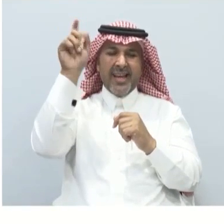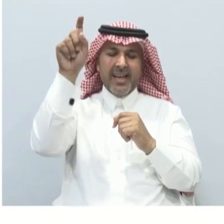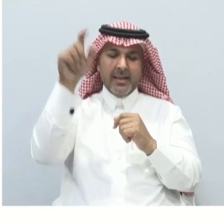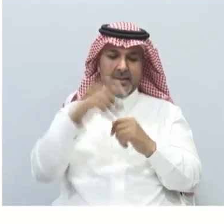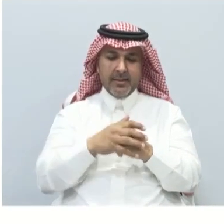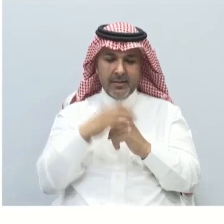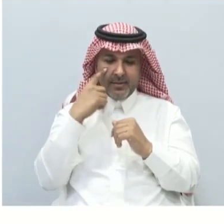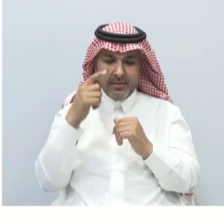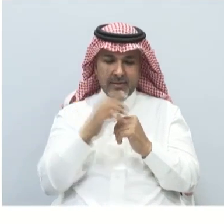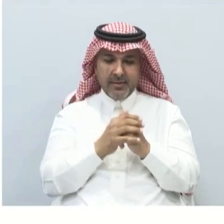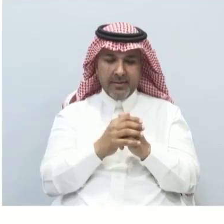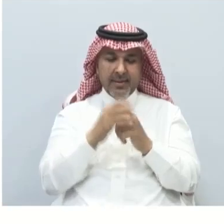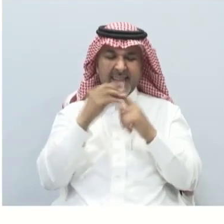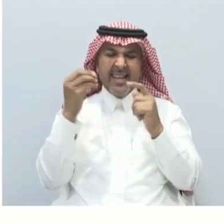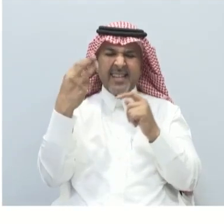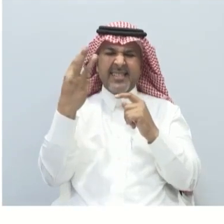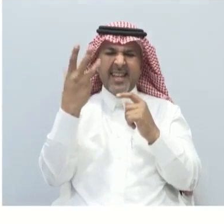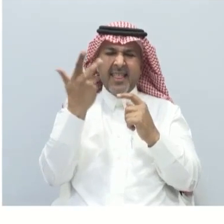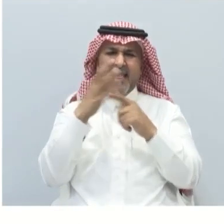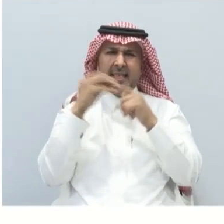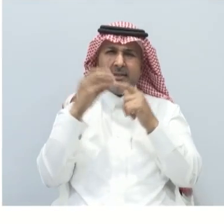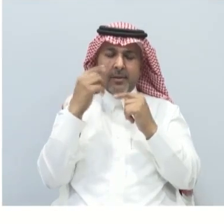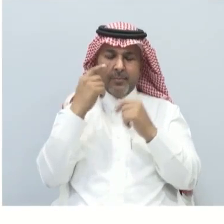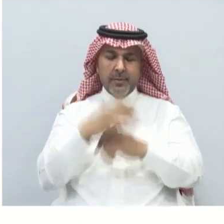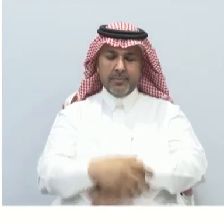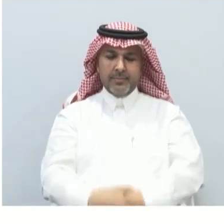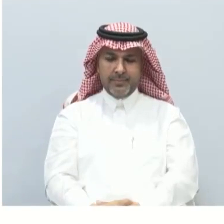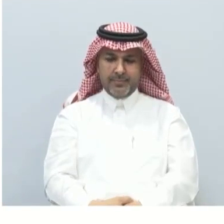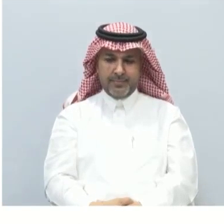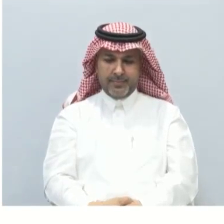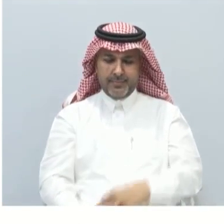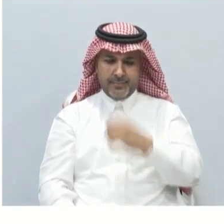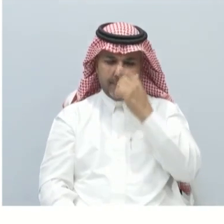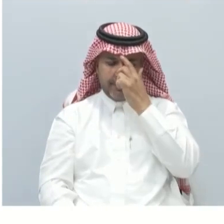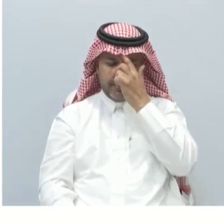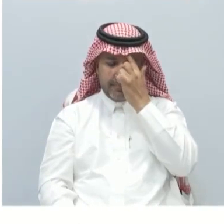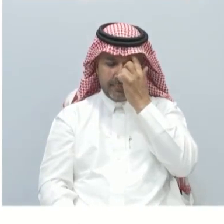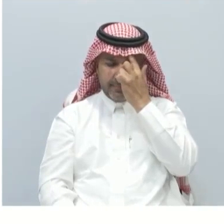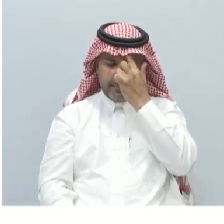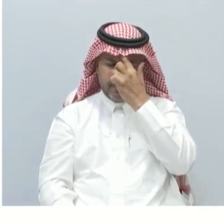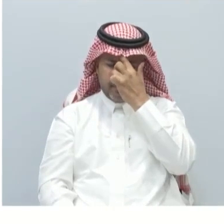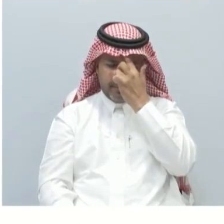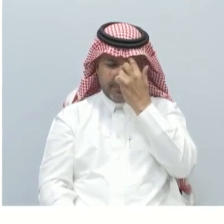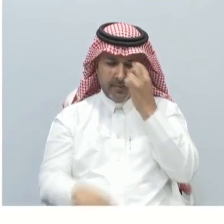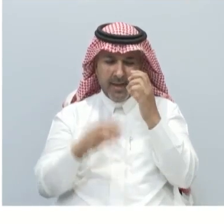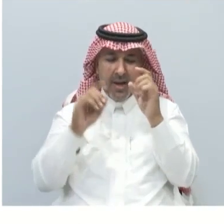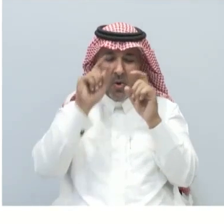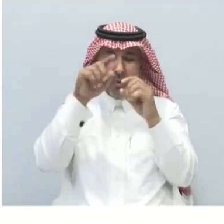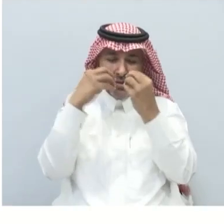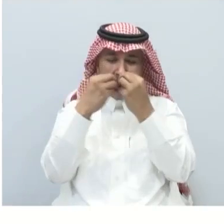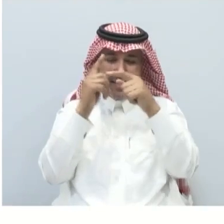الازاحه صارت هنا ناقص ثلاثه فاذا كان العدد ان جمع او طرح داخل الاس